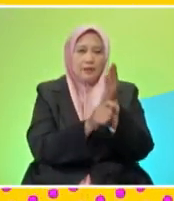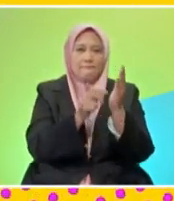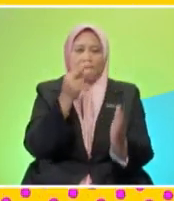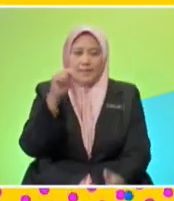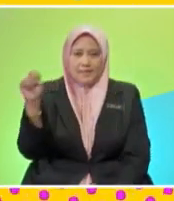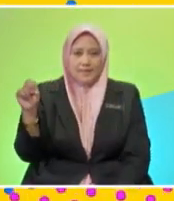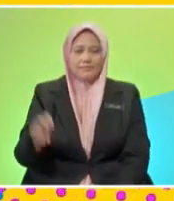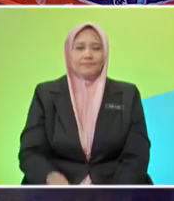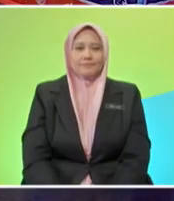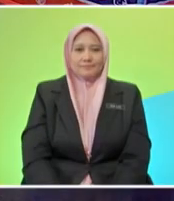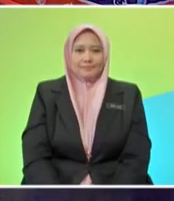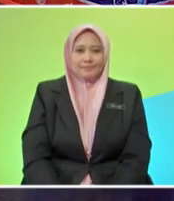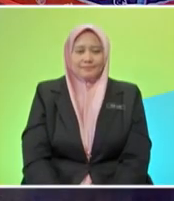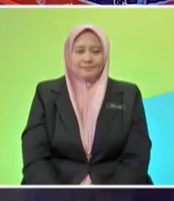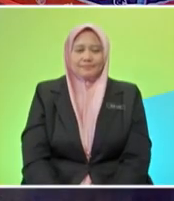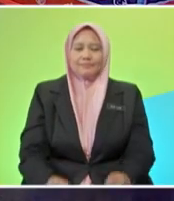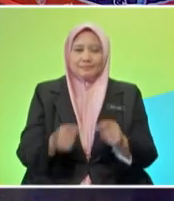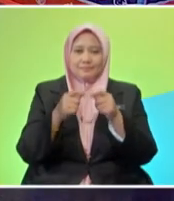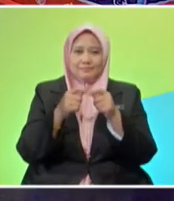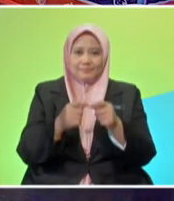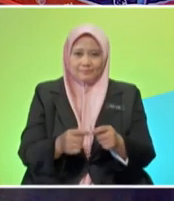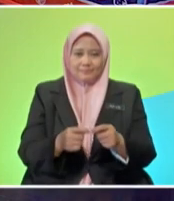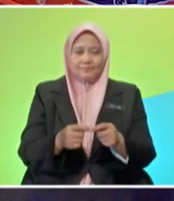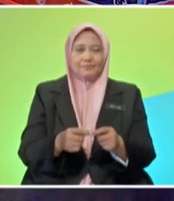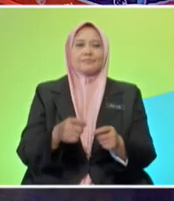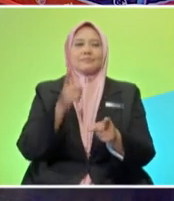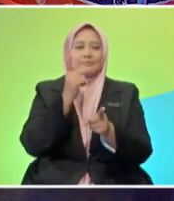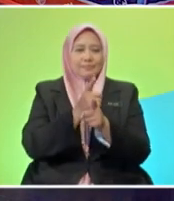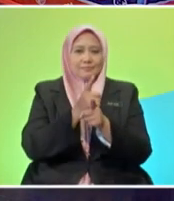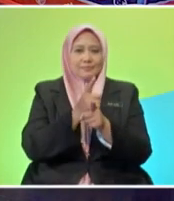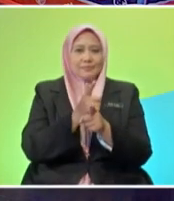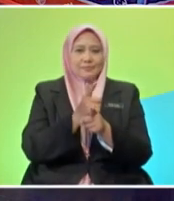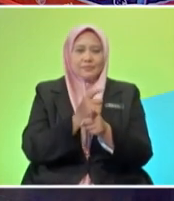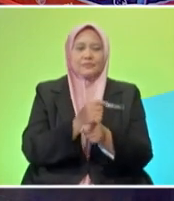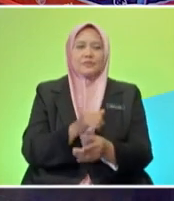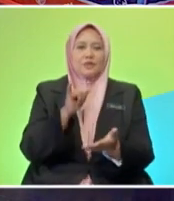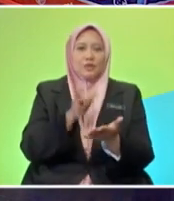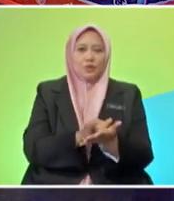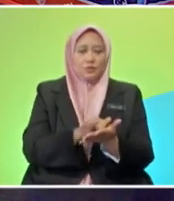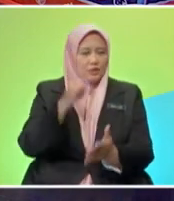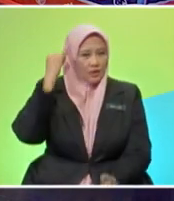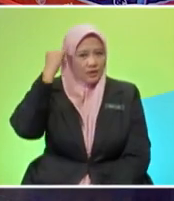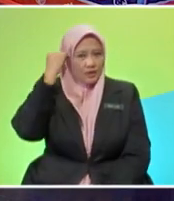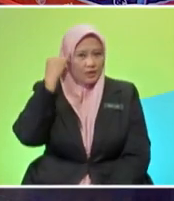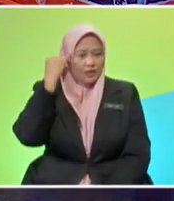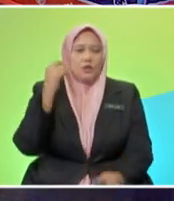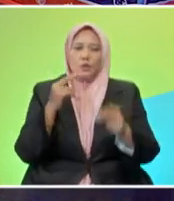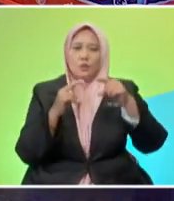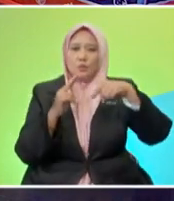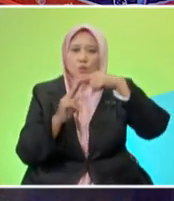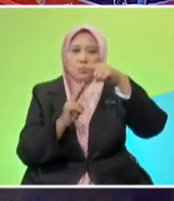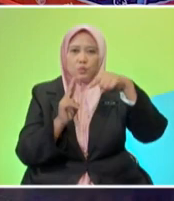Baik. Tepat sekali. Itulah keseluruhannya. Idea utama yang telah